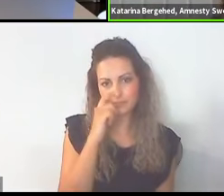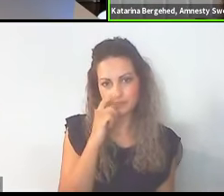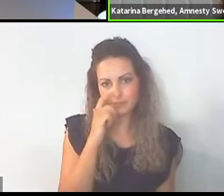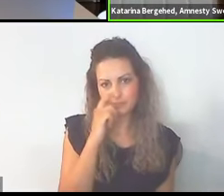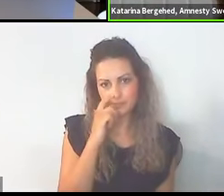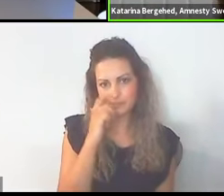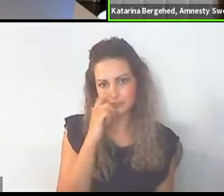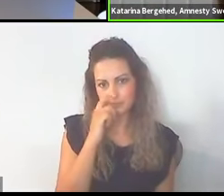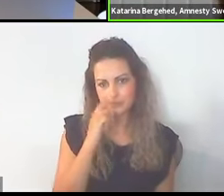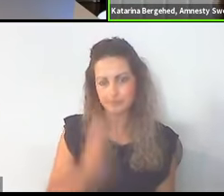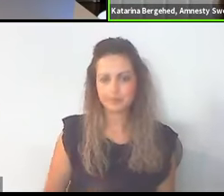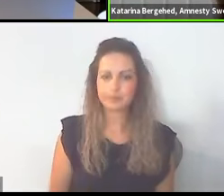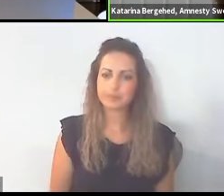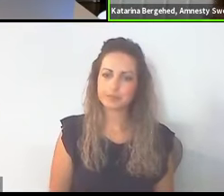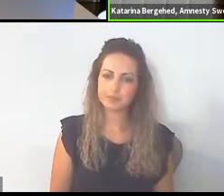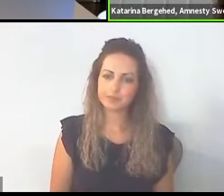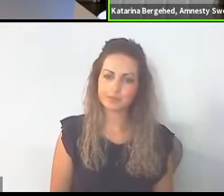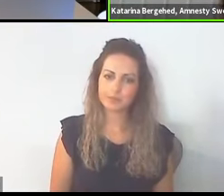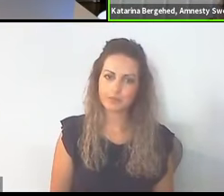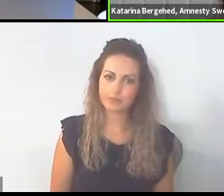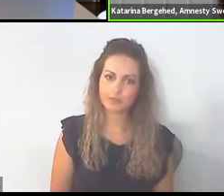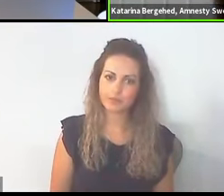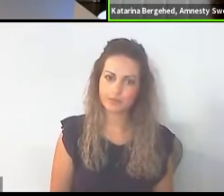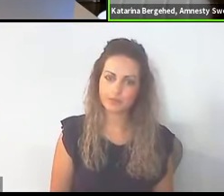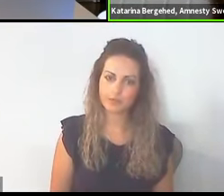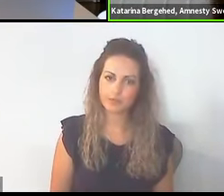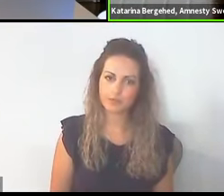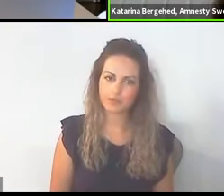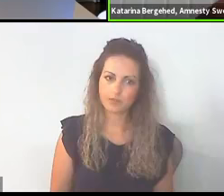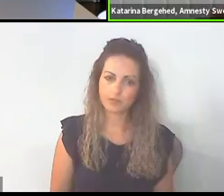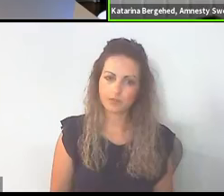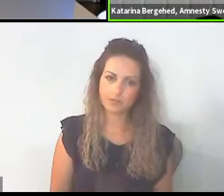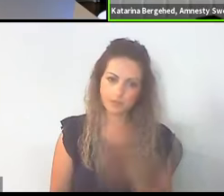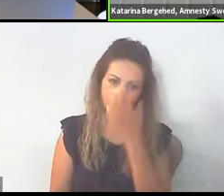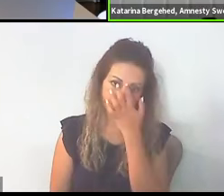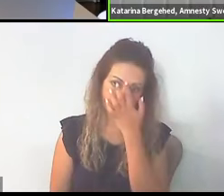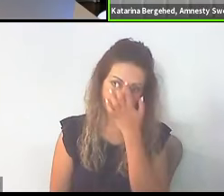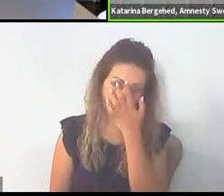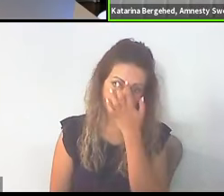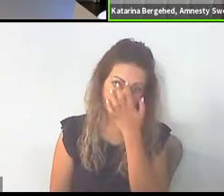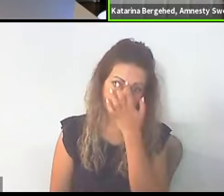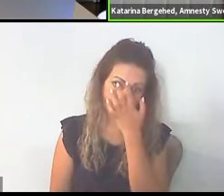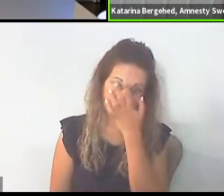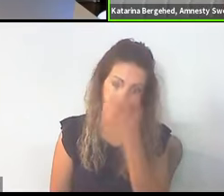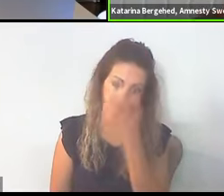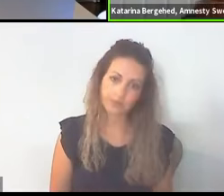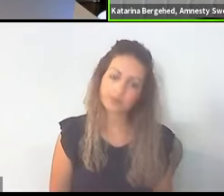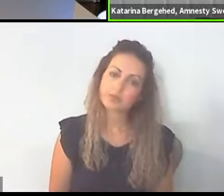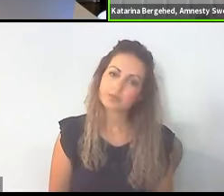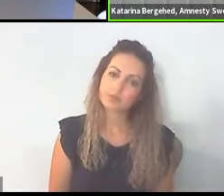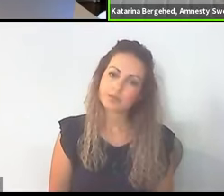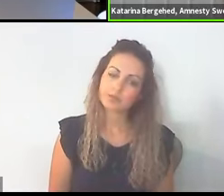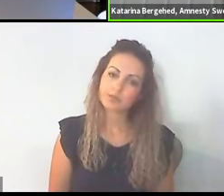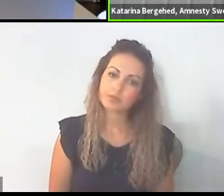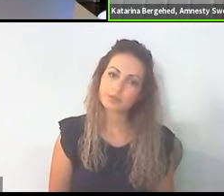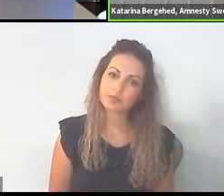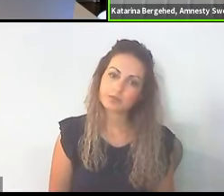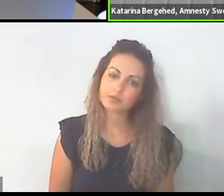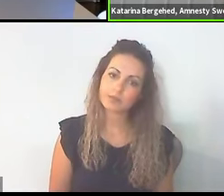countries is that our governments often look at each other. They inspire each other,